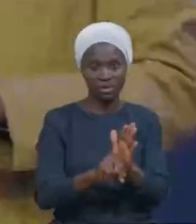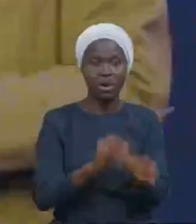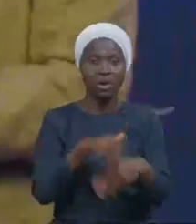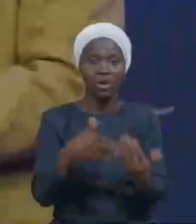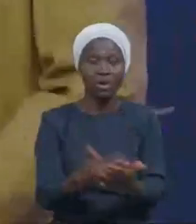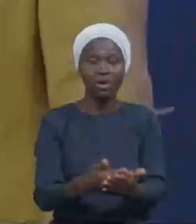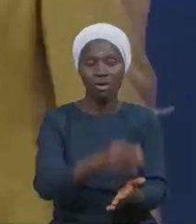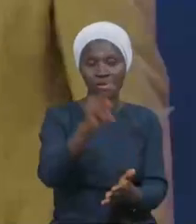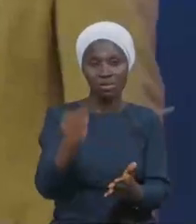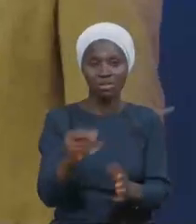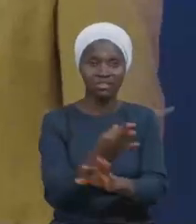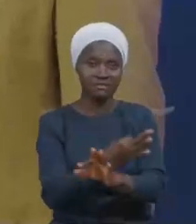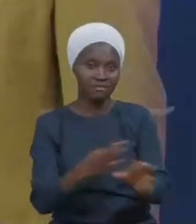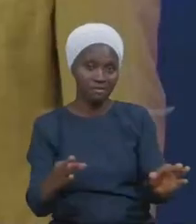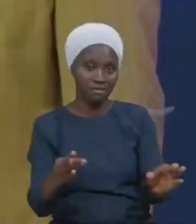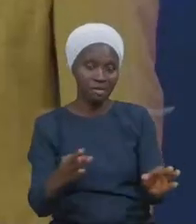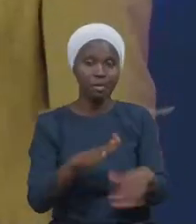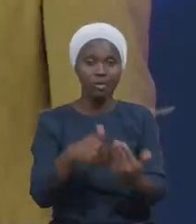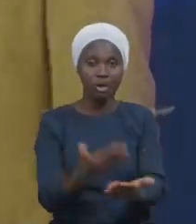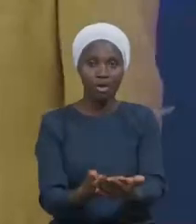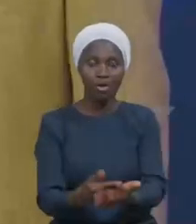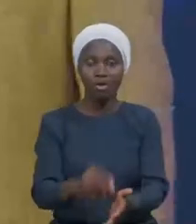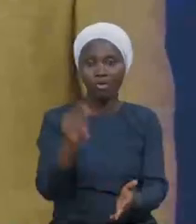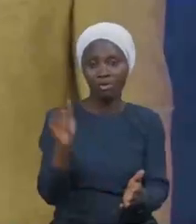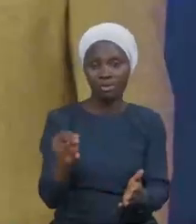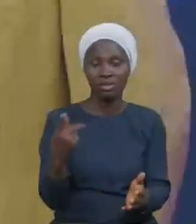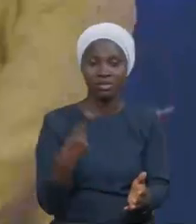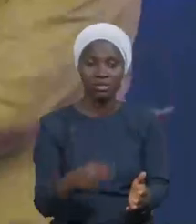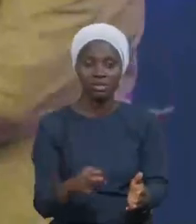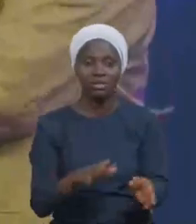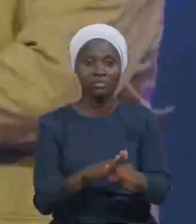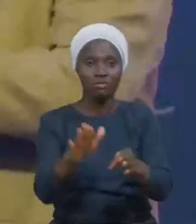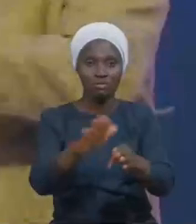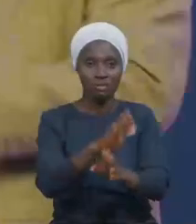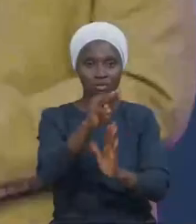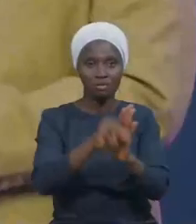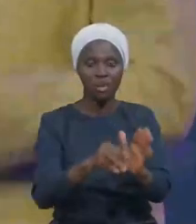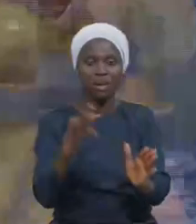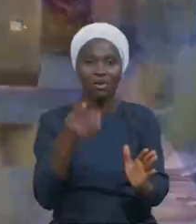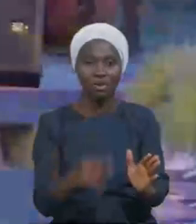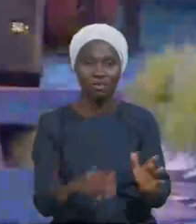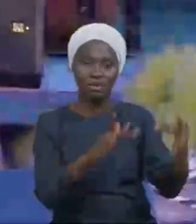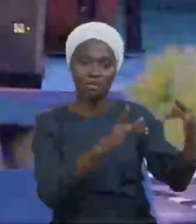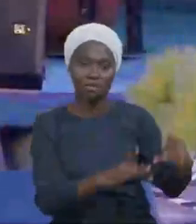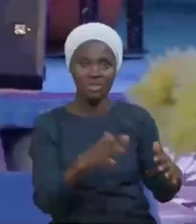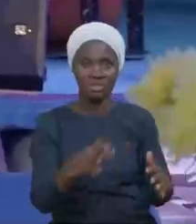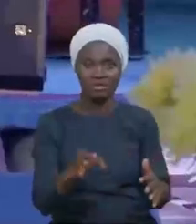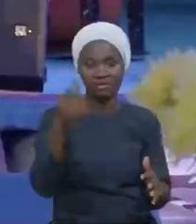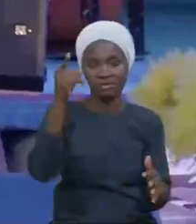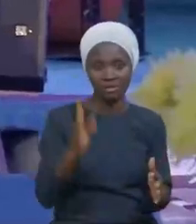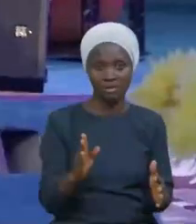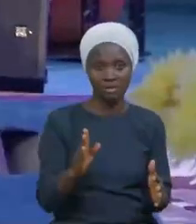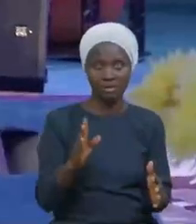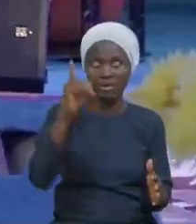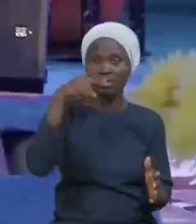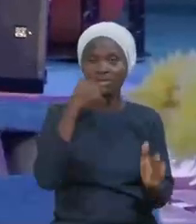libération, tous ont besoin de l'accomplissement de la miséricorde de Dieu. Il dit, nous sommes